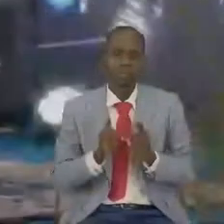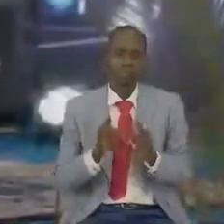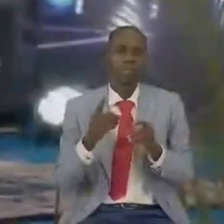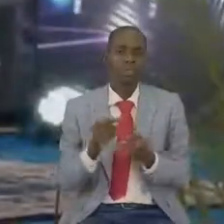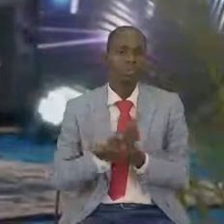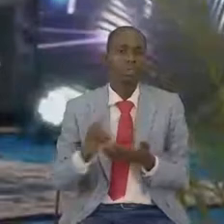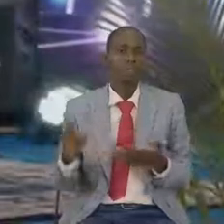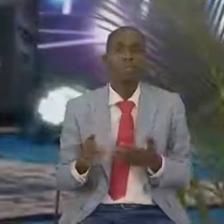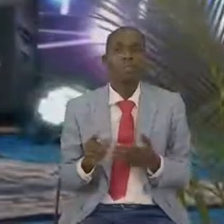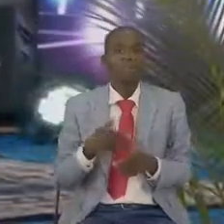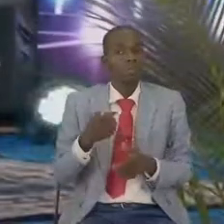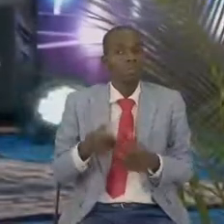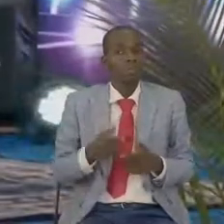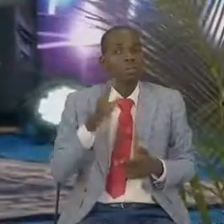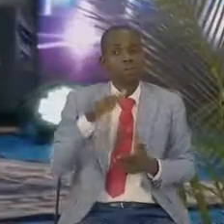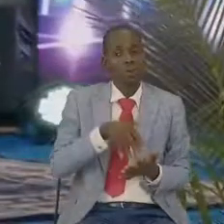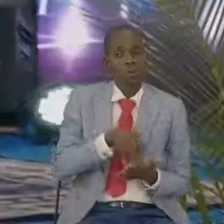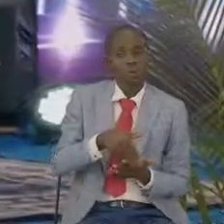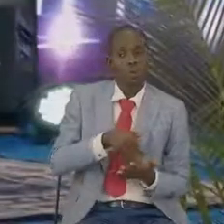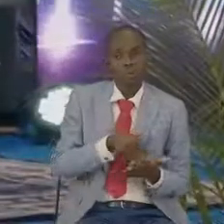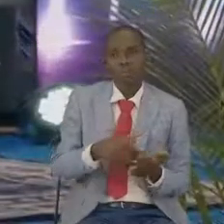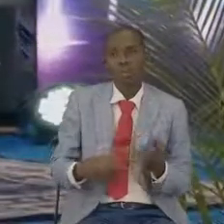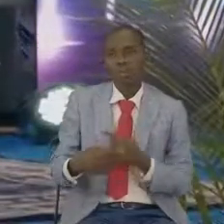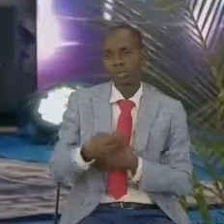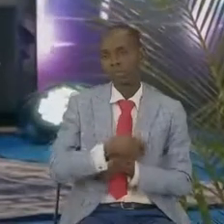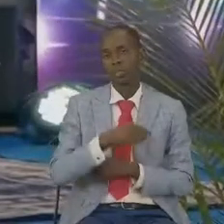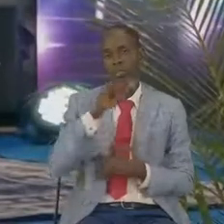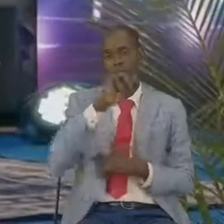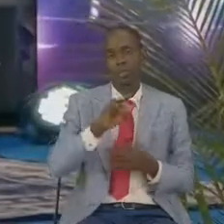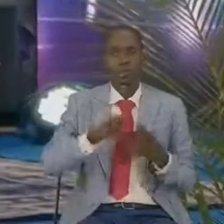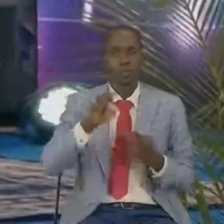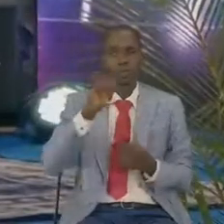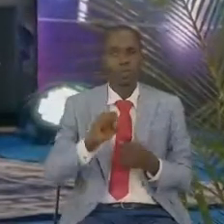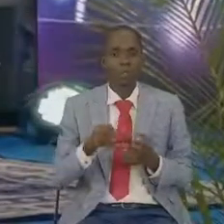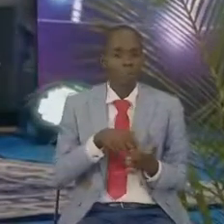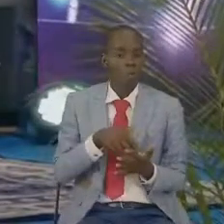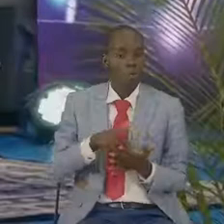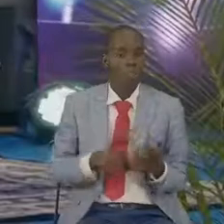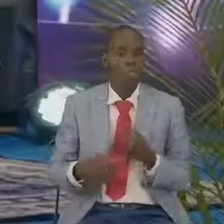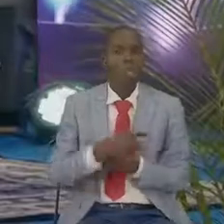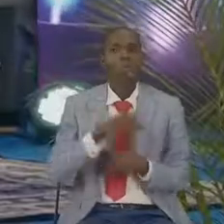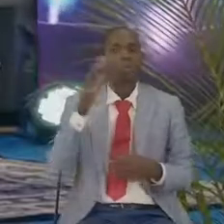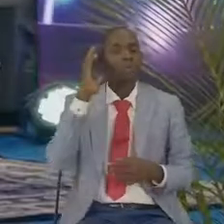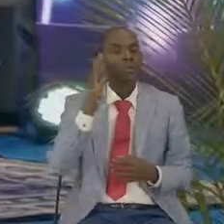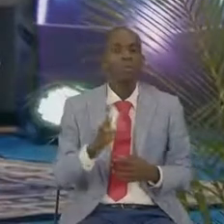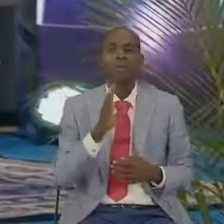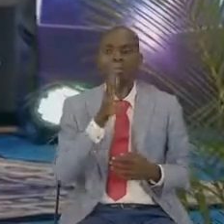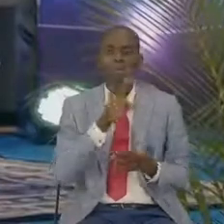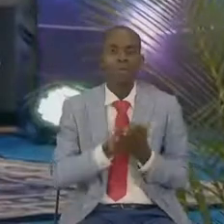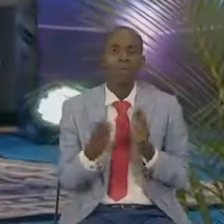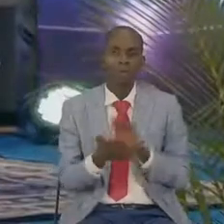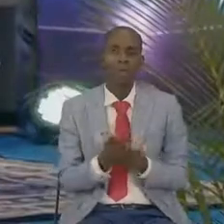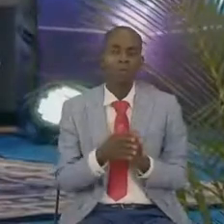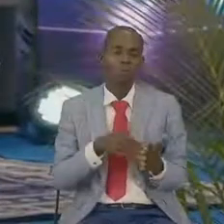tes jours dans la semaine, c'est du lundi jusqu'au samedi, les jours de ta semaine seront des jours